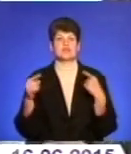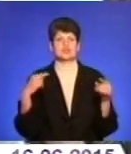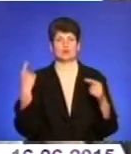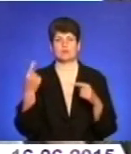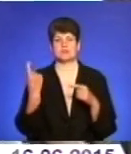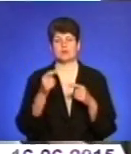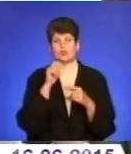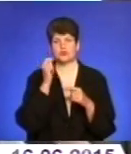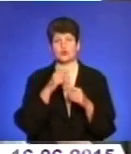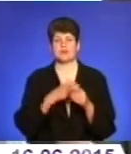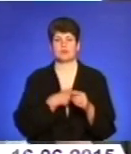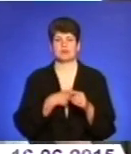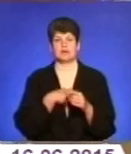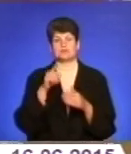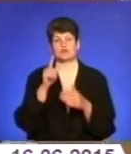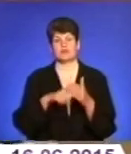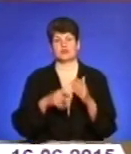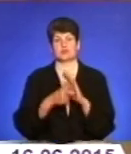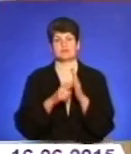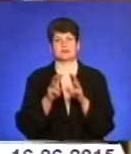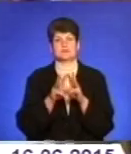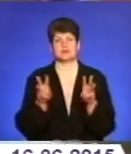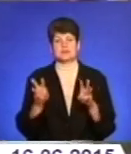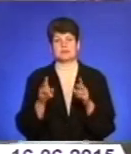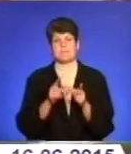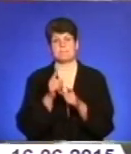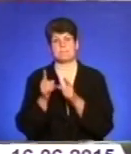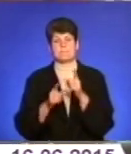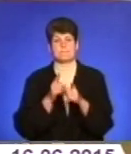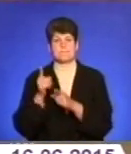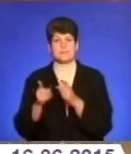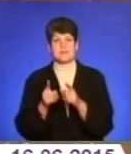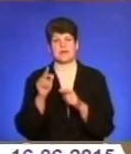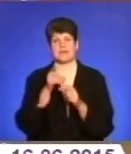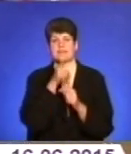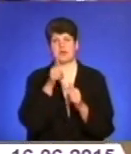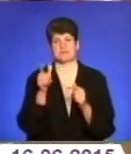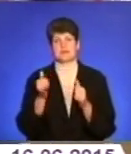України, тож депутати сподіваються, що Кабмін перегляне визначені терміни для об'єднання.